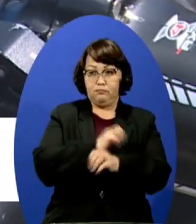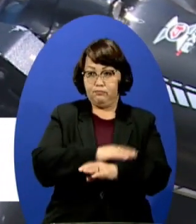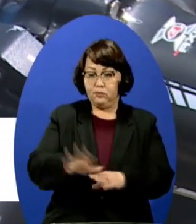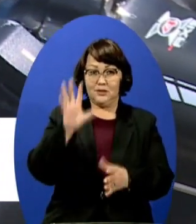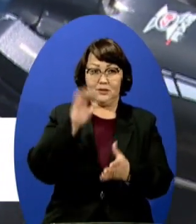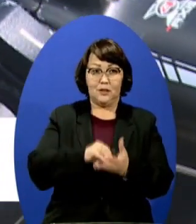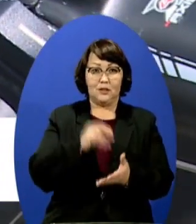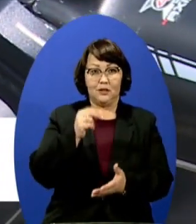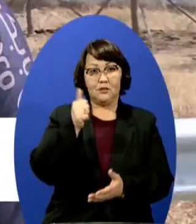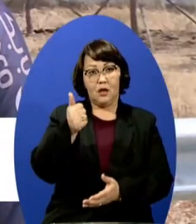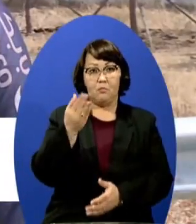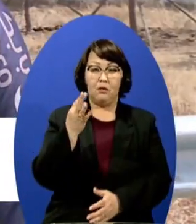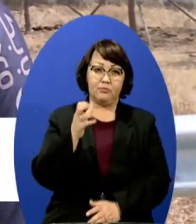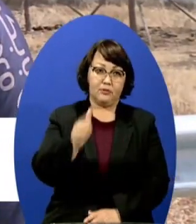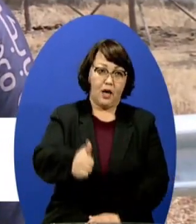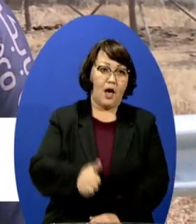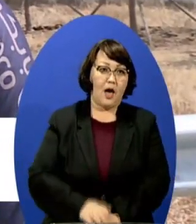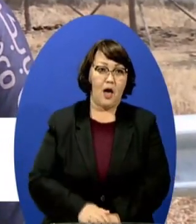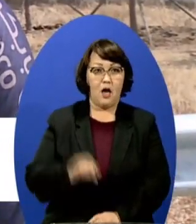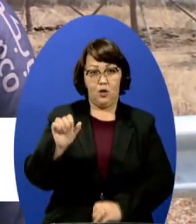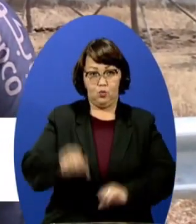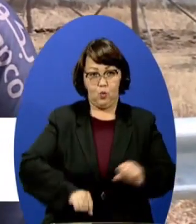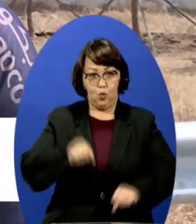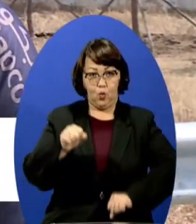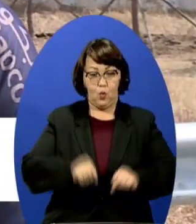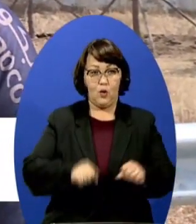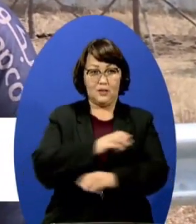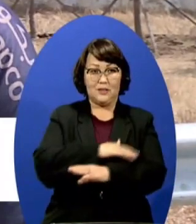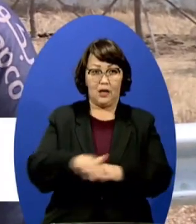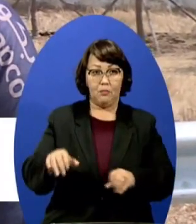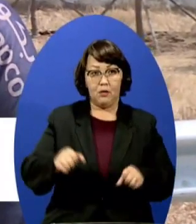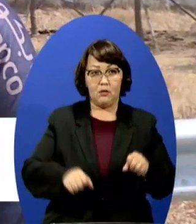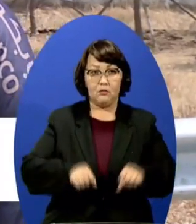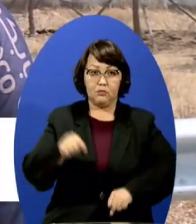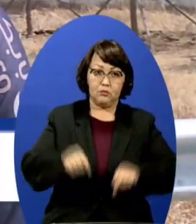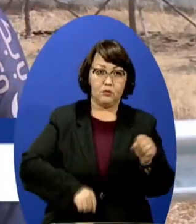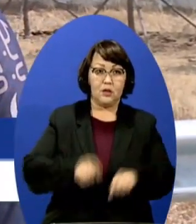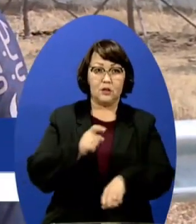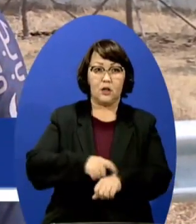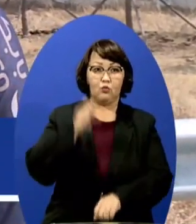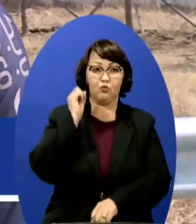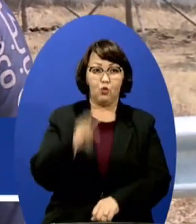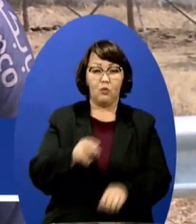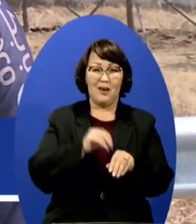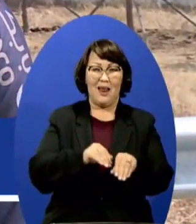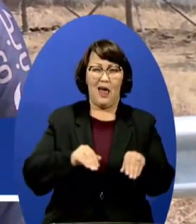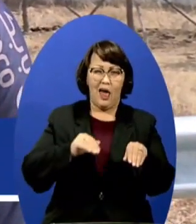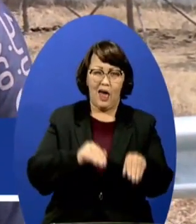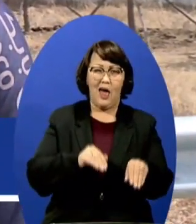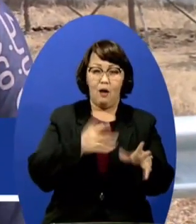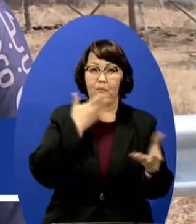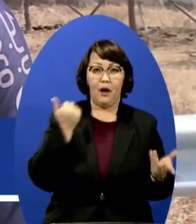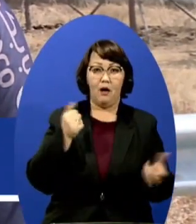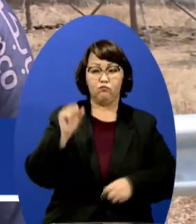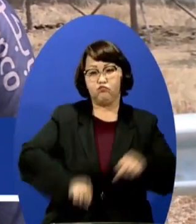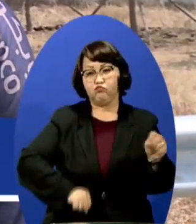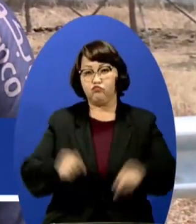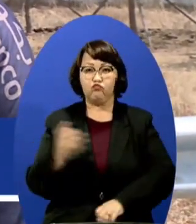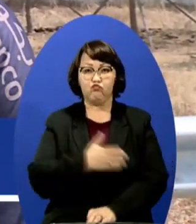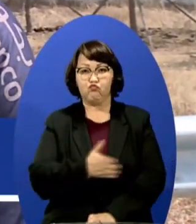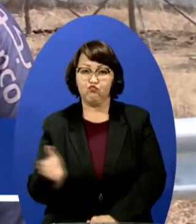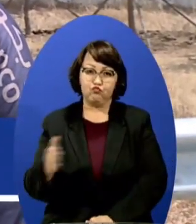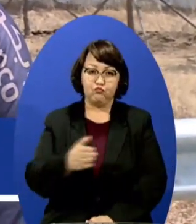зам бариасаа л гэж бодож байна. Дугуйтай замын хөдөлгөөнд оролцох нь цаг хугацааг маш их хэмнэдэг. Түгжрэл цагаа барахгүйгээр. Тэгээд жолооч нартаа